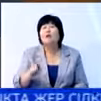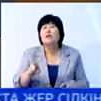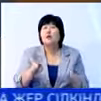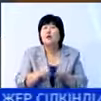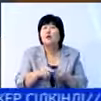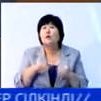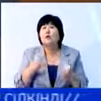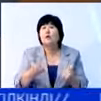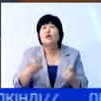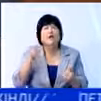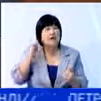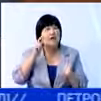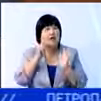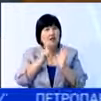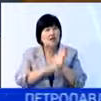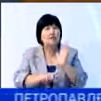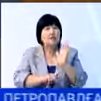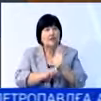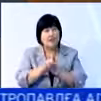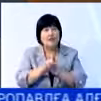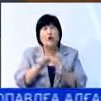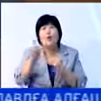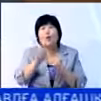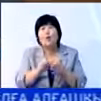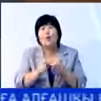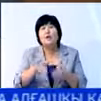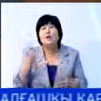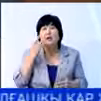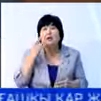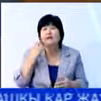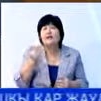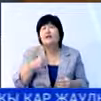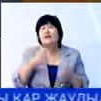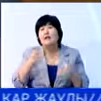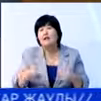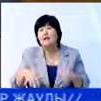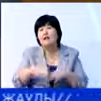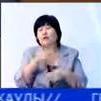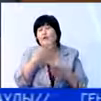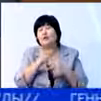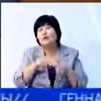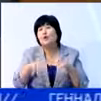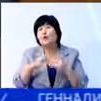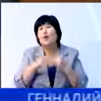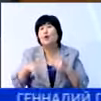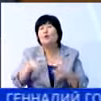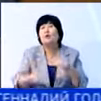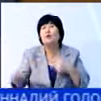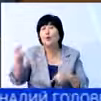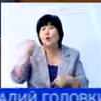қалап, 70-тің желкесінен өлең өріп халқыңа еркеледің, өзің туған өлкеге